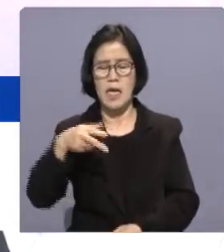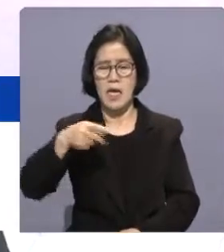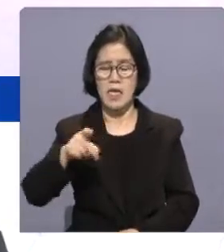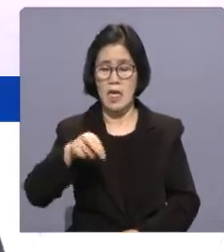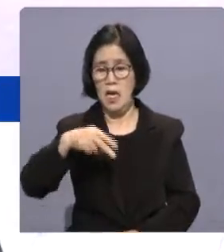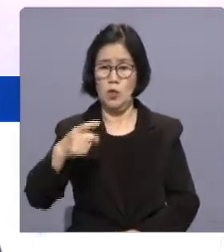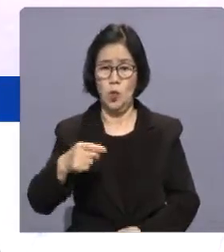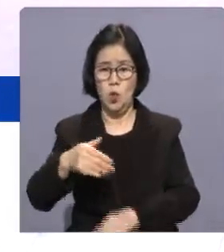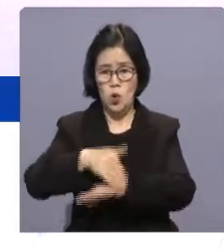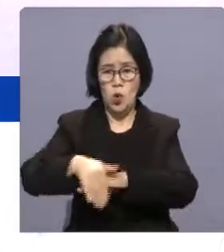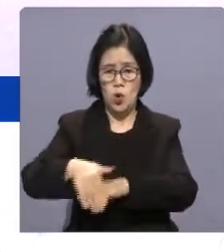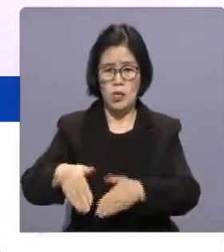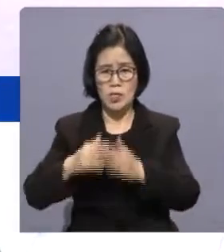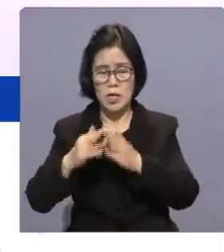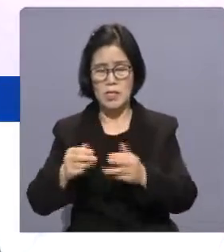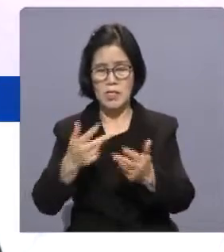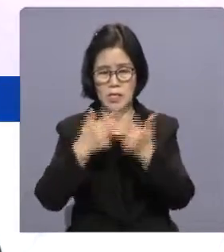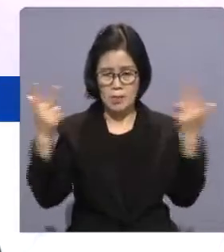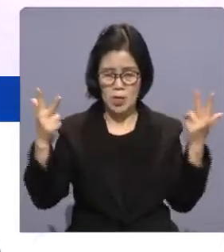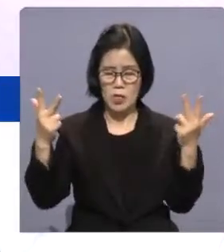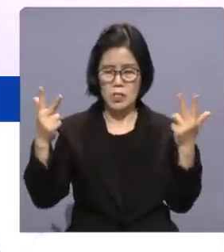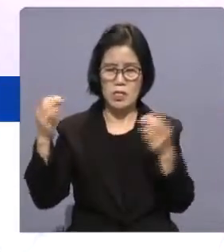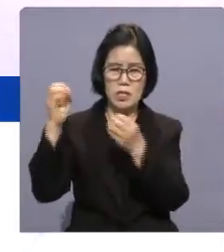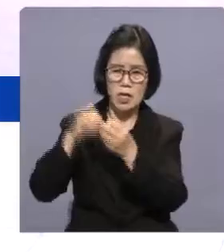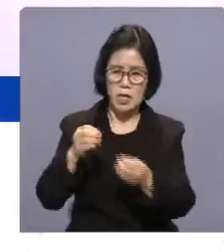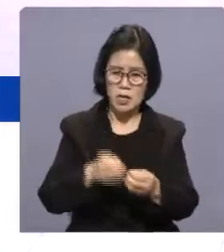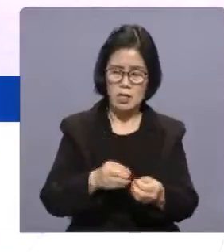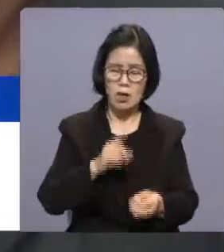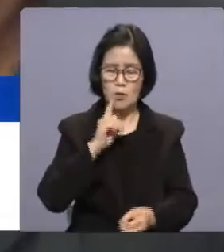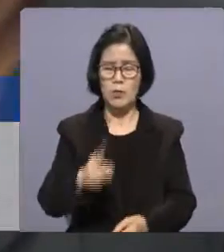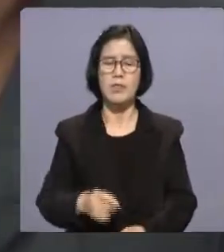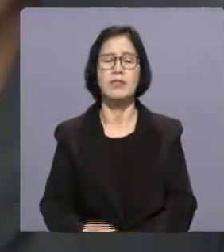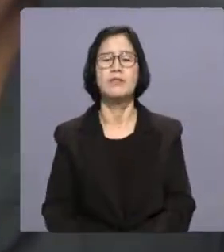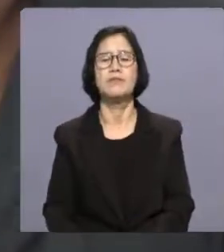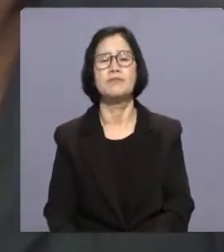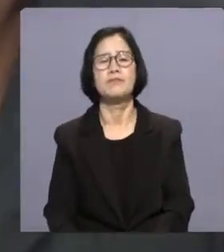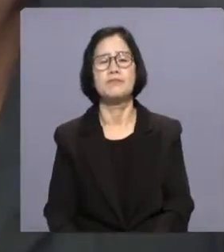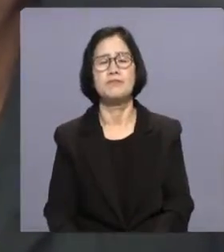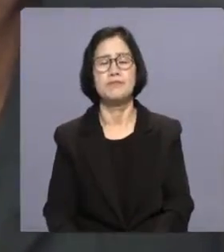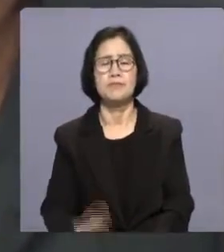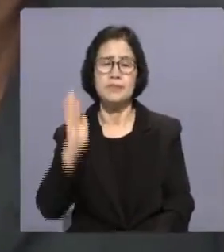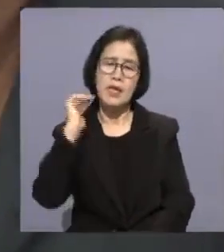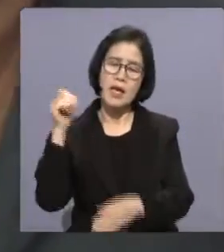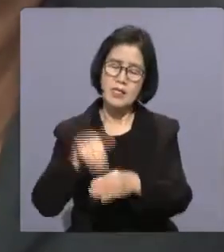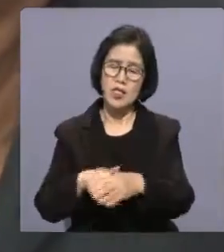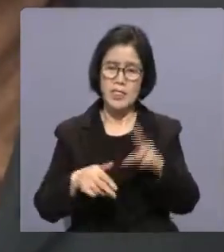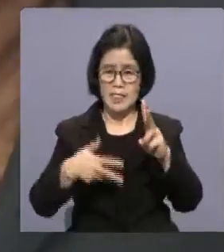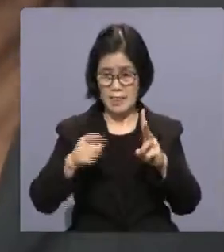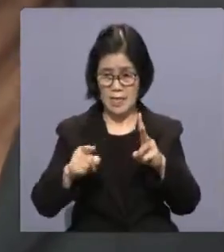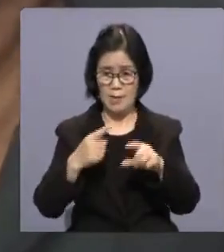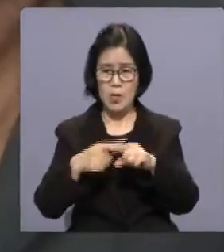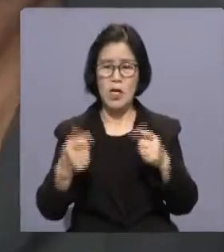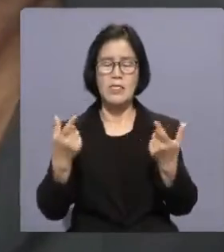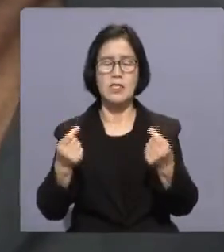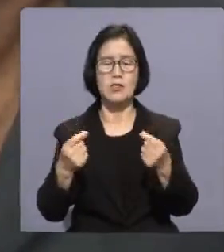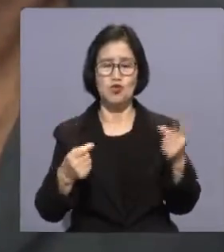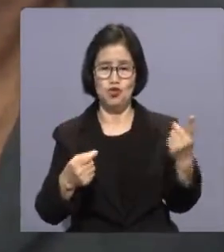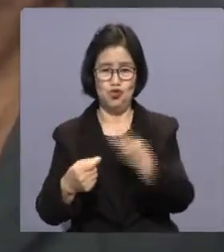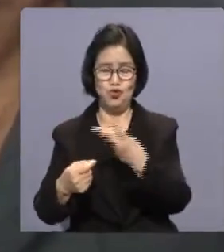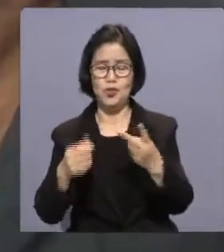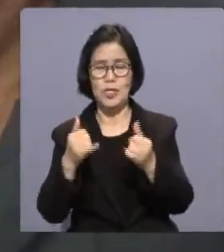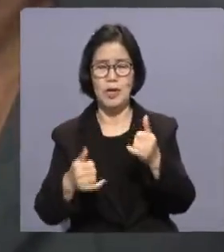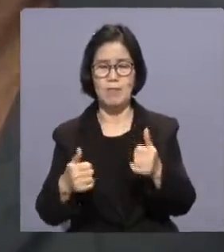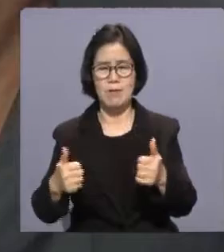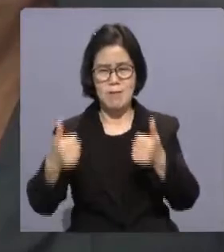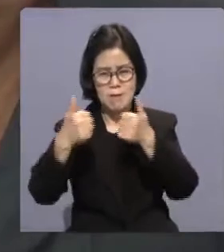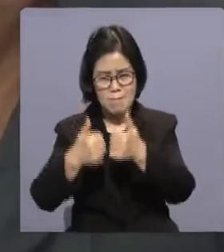대장동을 설계했다고 하는 이재명 전 지사를 계승하겠다고 하는 대선 2차전이란 평가처럼 두 후보는